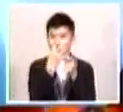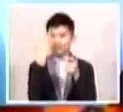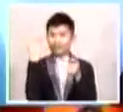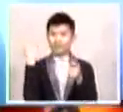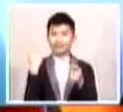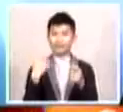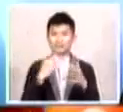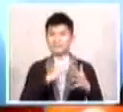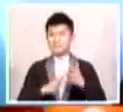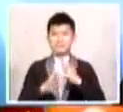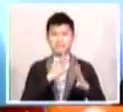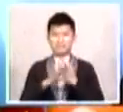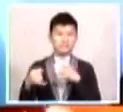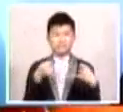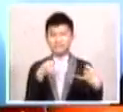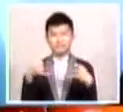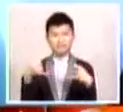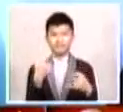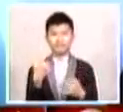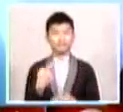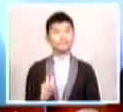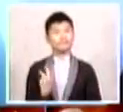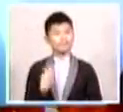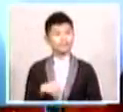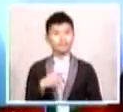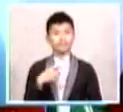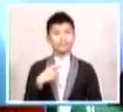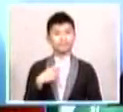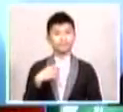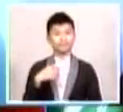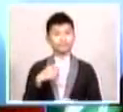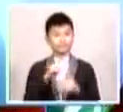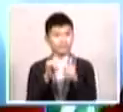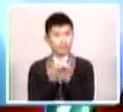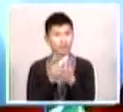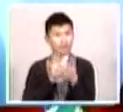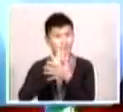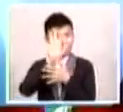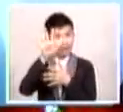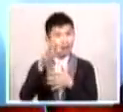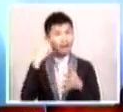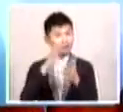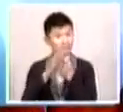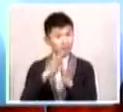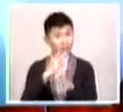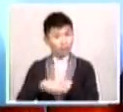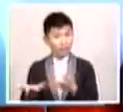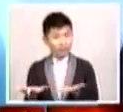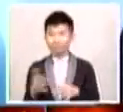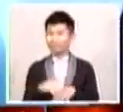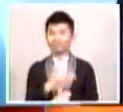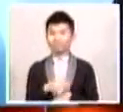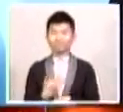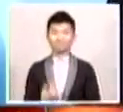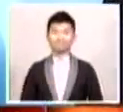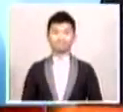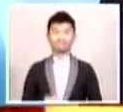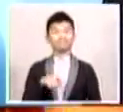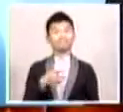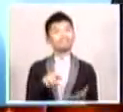20多年前拼死相战，更难想象这两国人民还会在未来发生战争。这些现